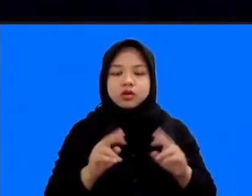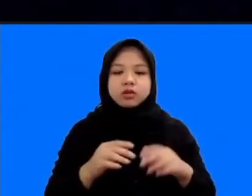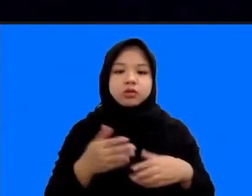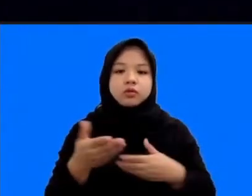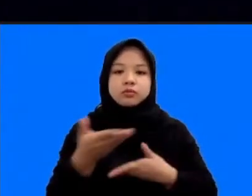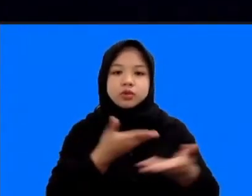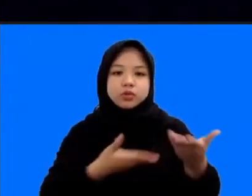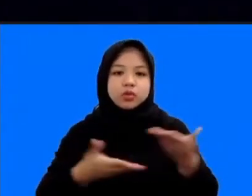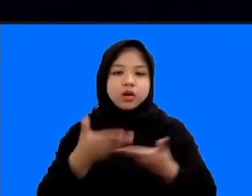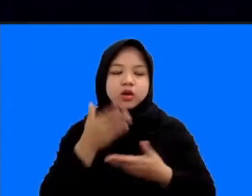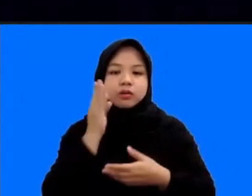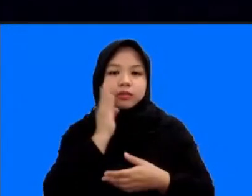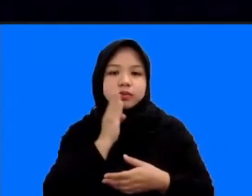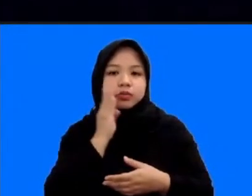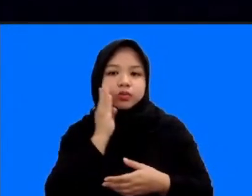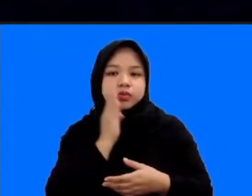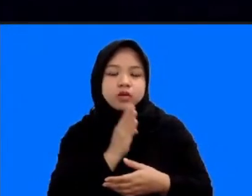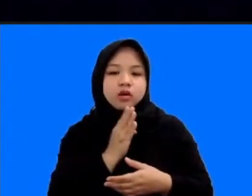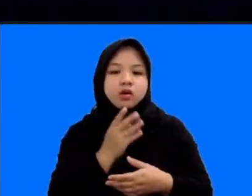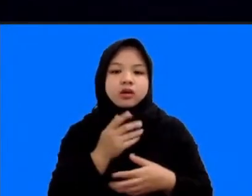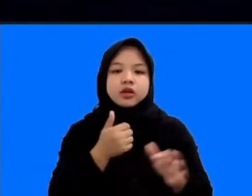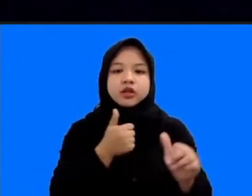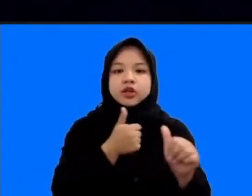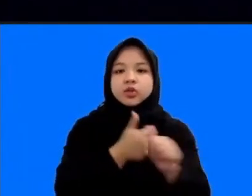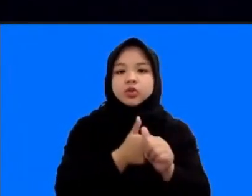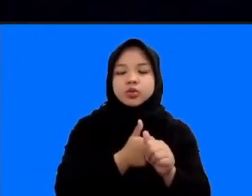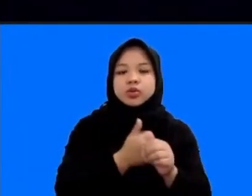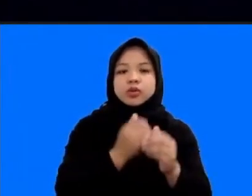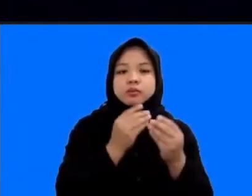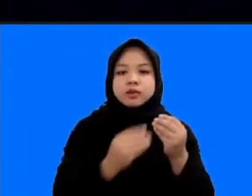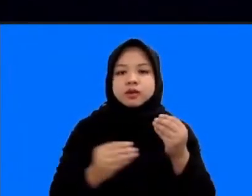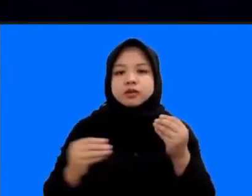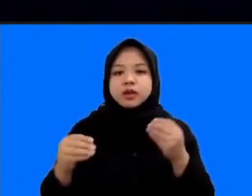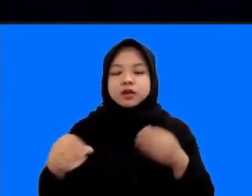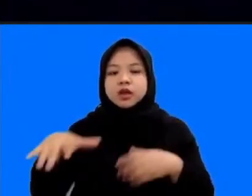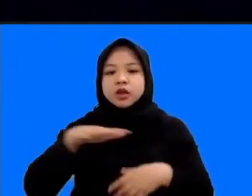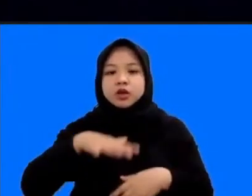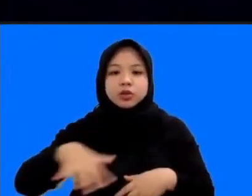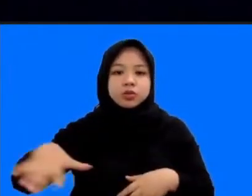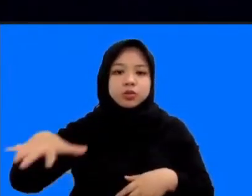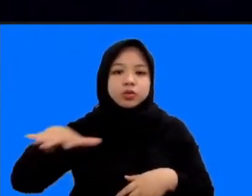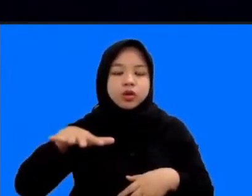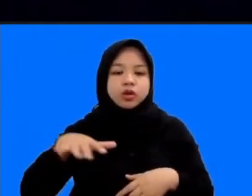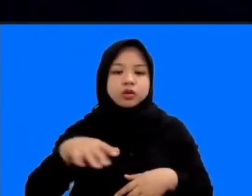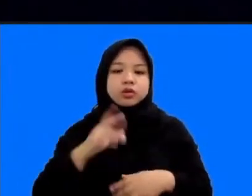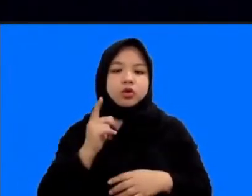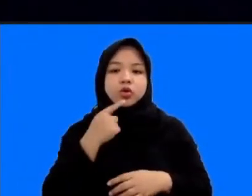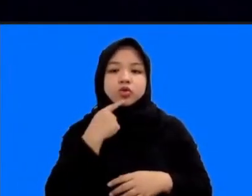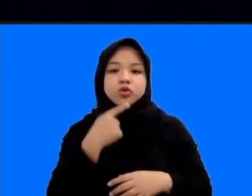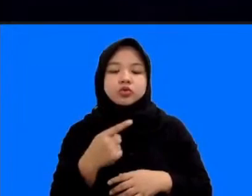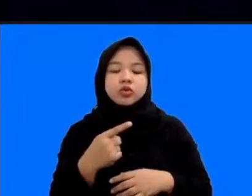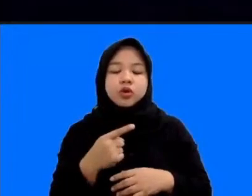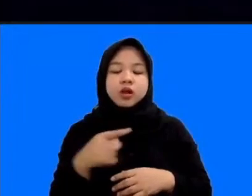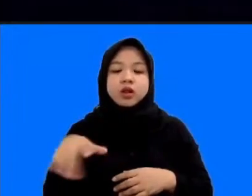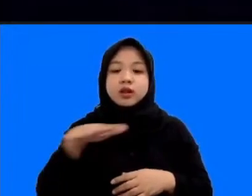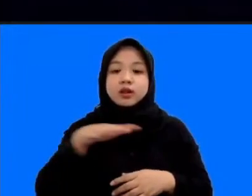Pemuda lalu juga keikutsertaan dalam pelestarian lingkungan nah yang dimana kalau misalkan terkait environment ini banyak sebenarnya